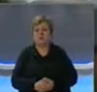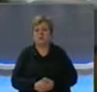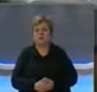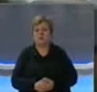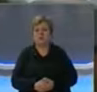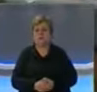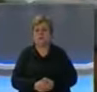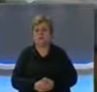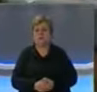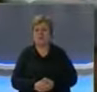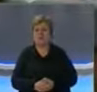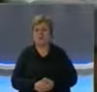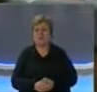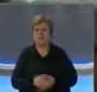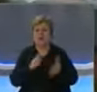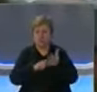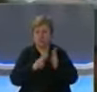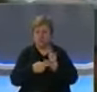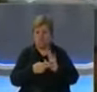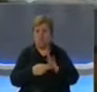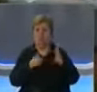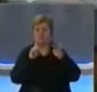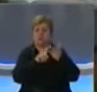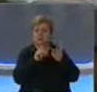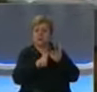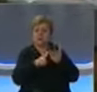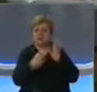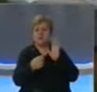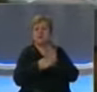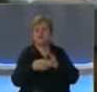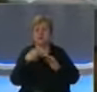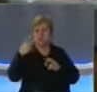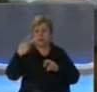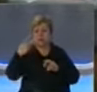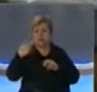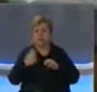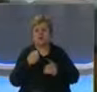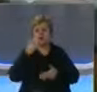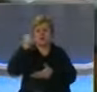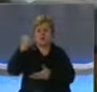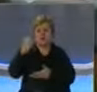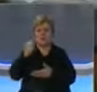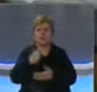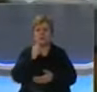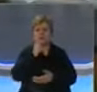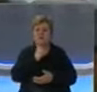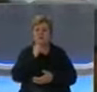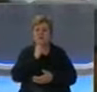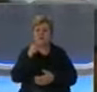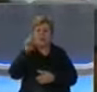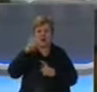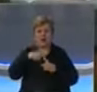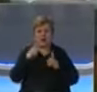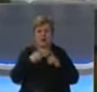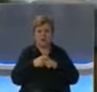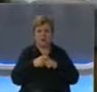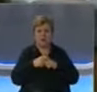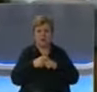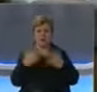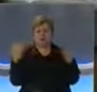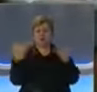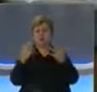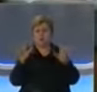ajo problemi tret, pra, konsiderohet e amandamenti 2 raportit të bugjetit, pra financimi RTK-s, i cili është në shpërputhje